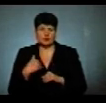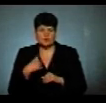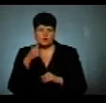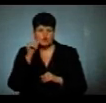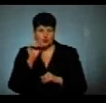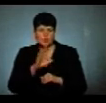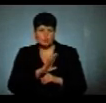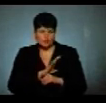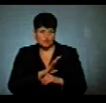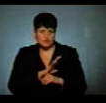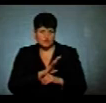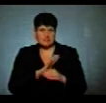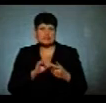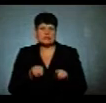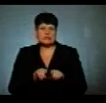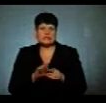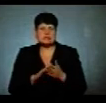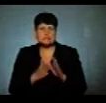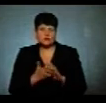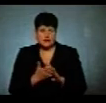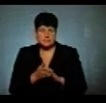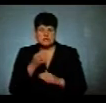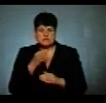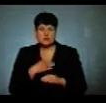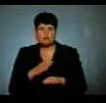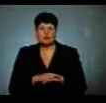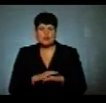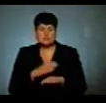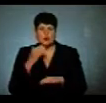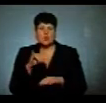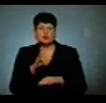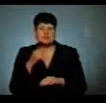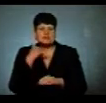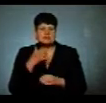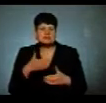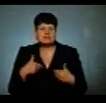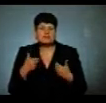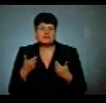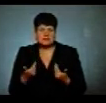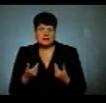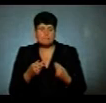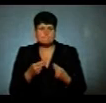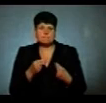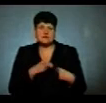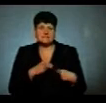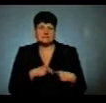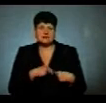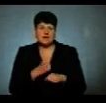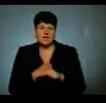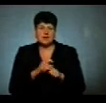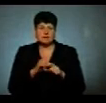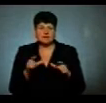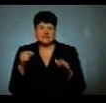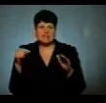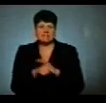була ситуація, скажіть, будь ласка, куди звертатися, як працівники аптеки тікають по